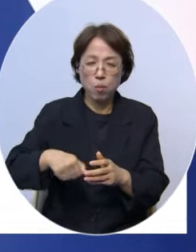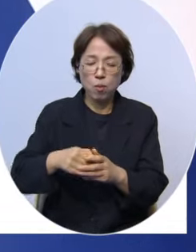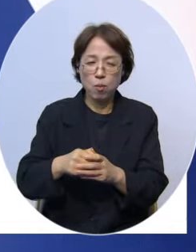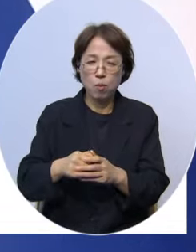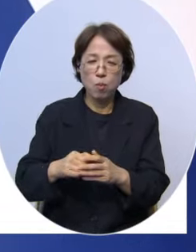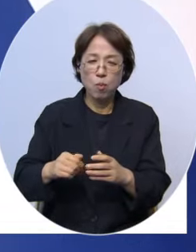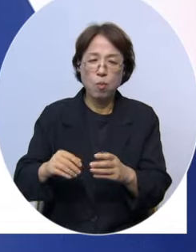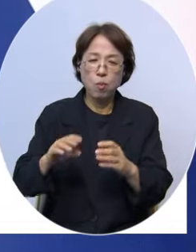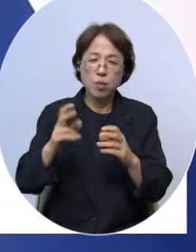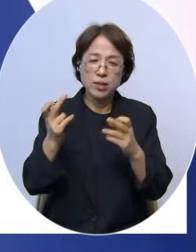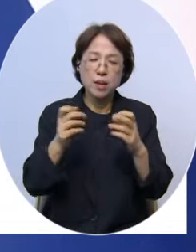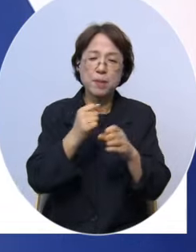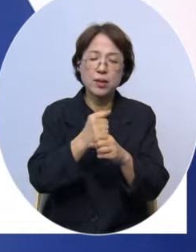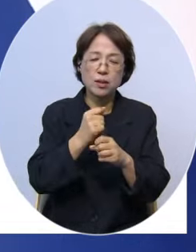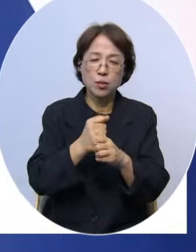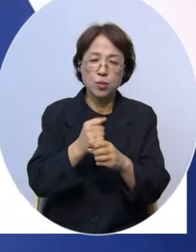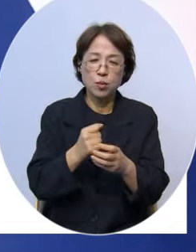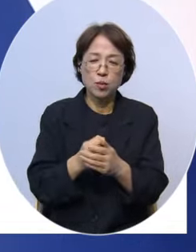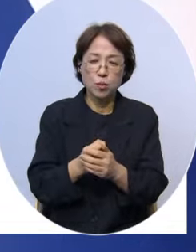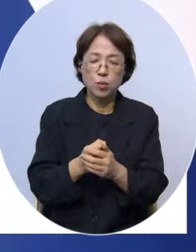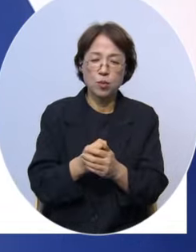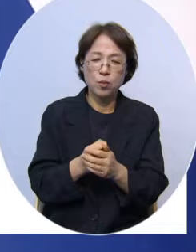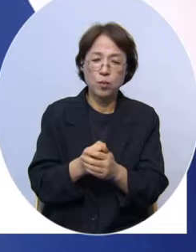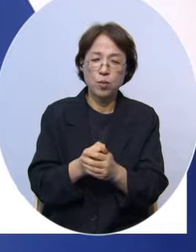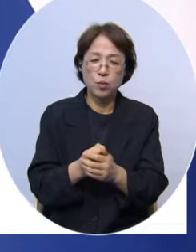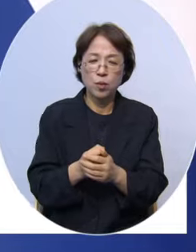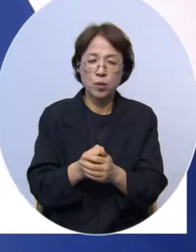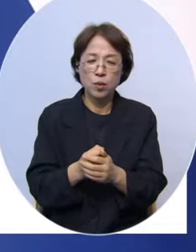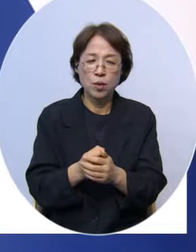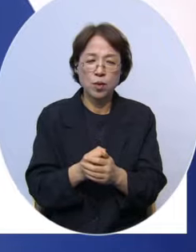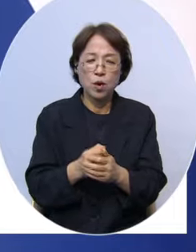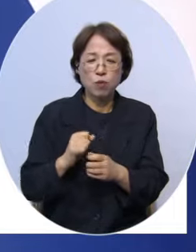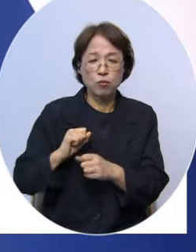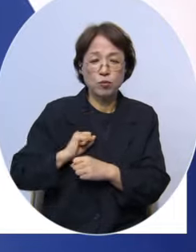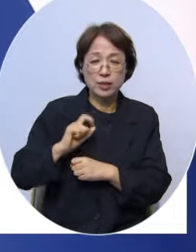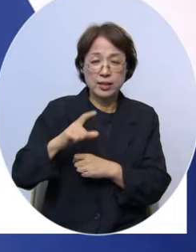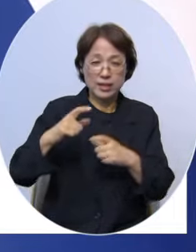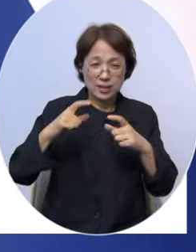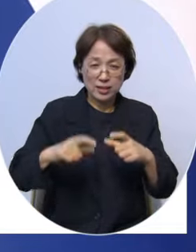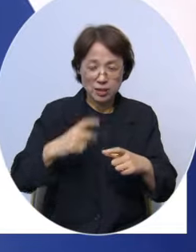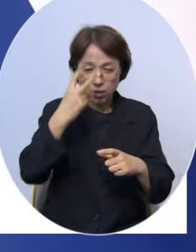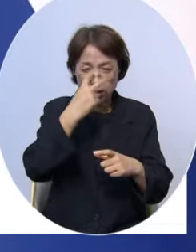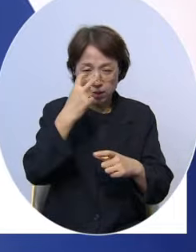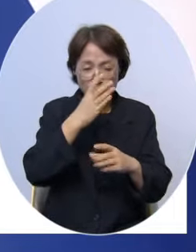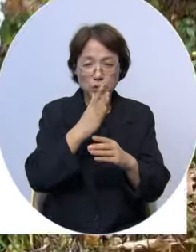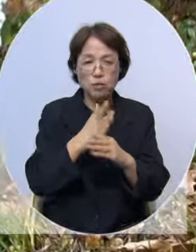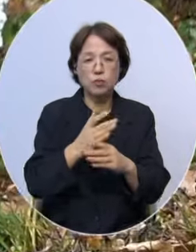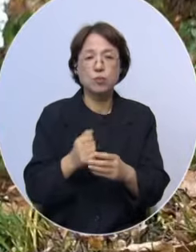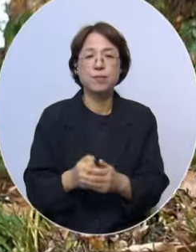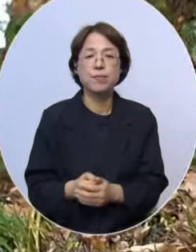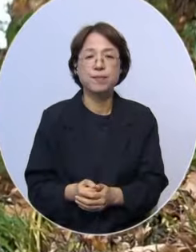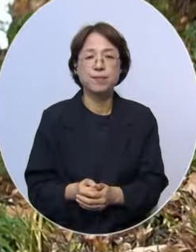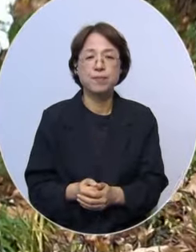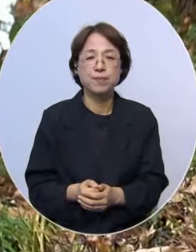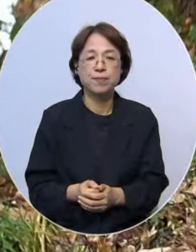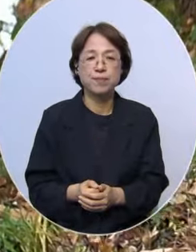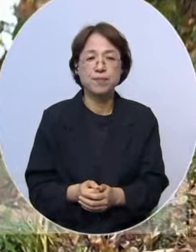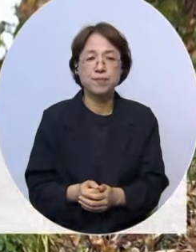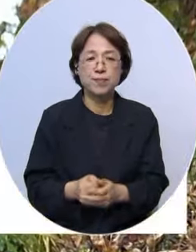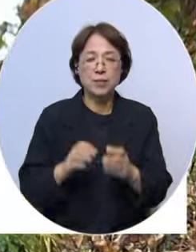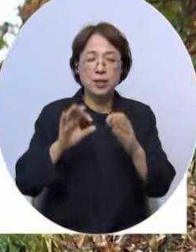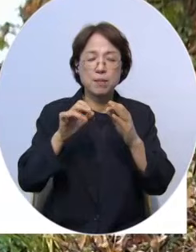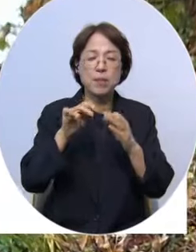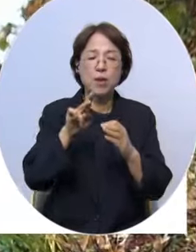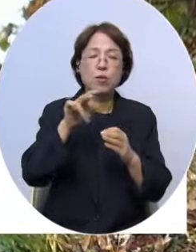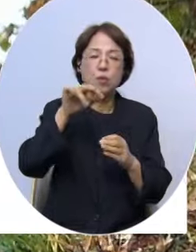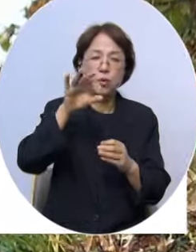성토지반 것은 짧은 시간에 가능하기 때문에 군은 해당 지역을 면밀히 감시하고 있습니다 이런 가운데 김명수